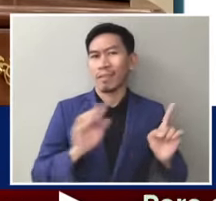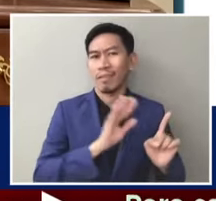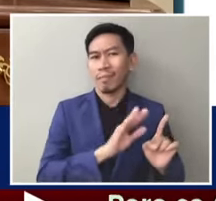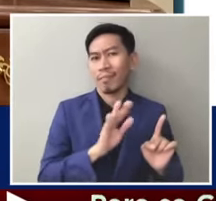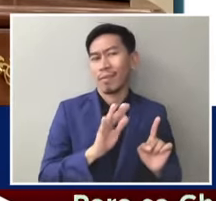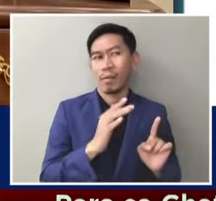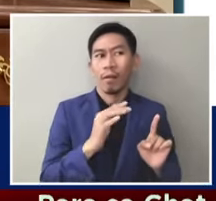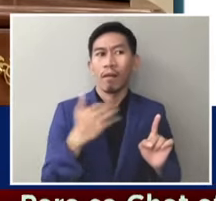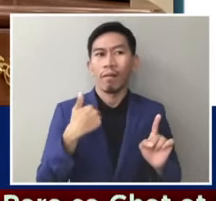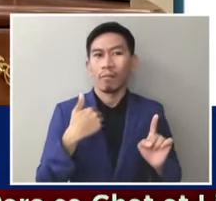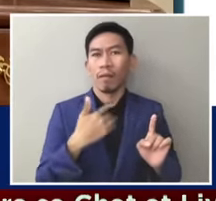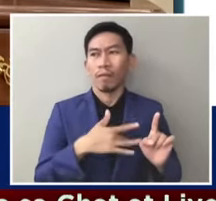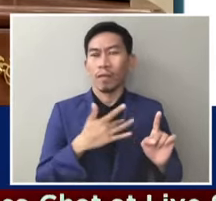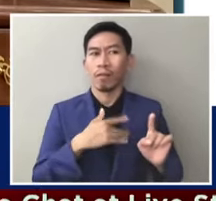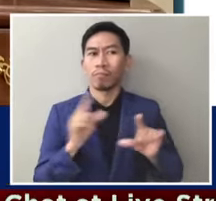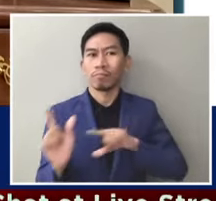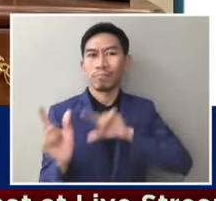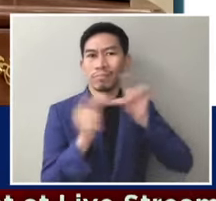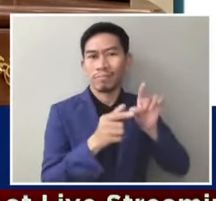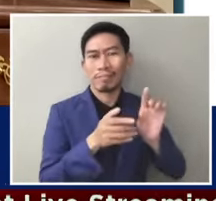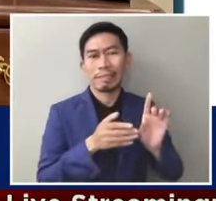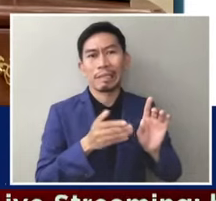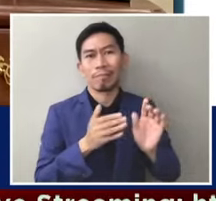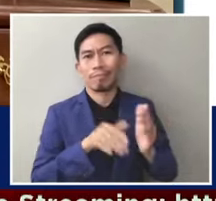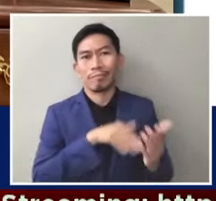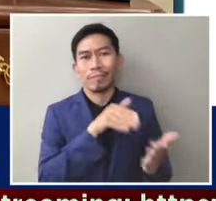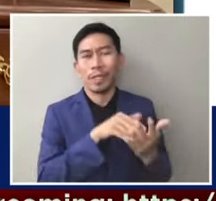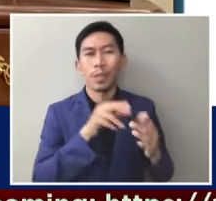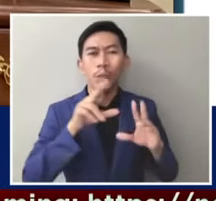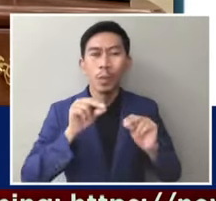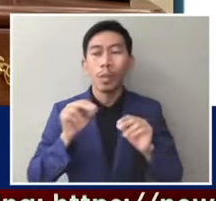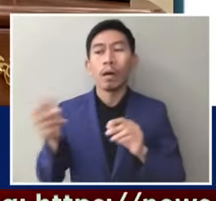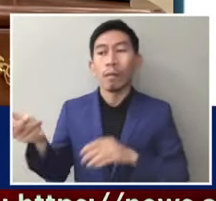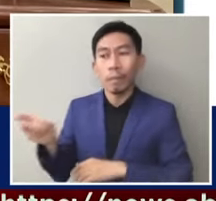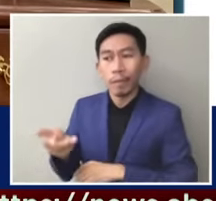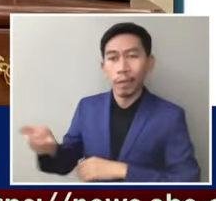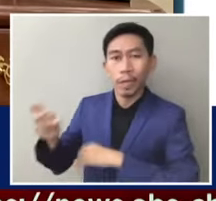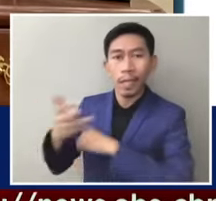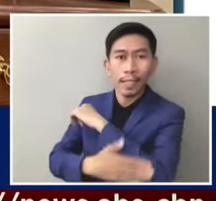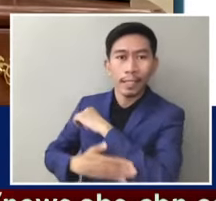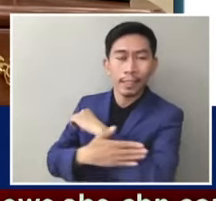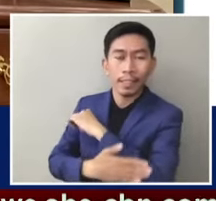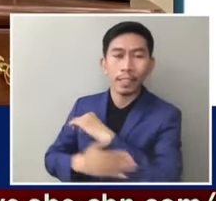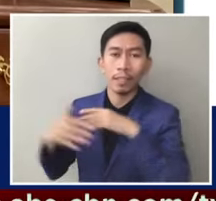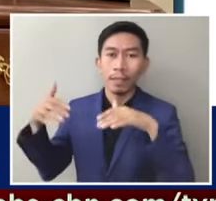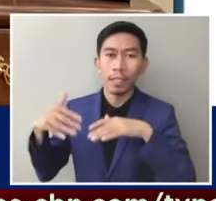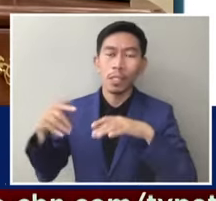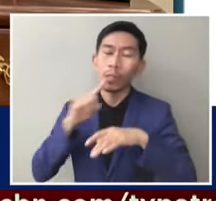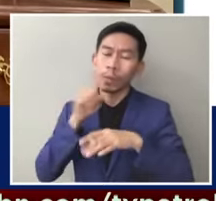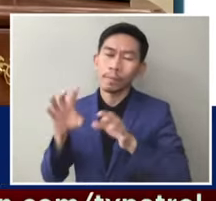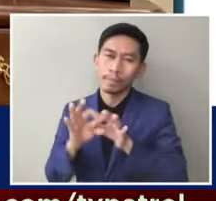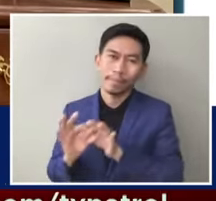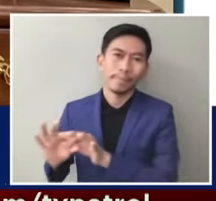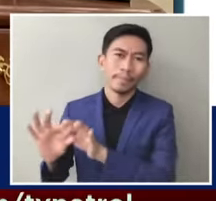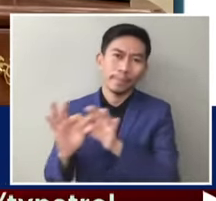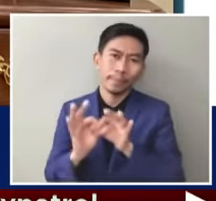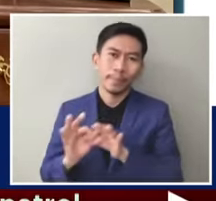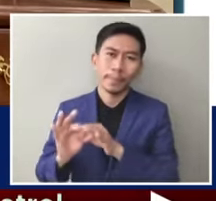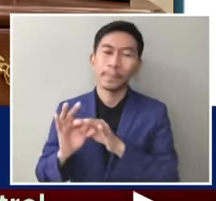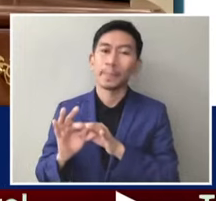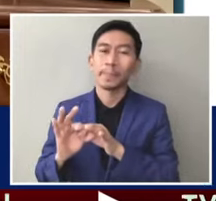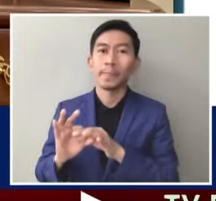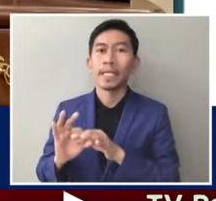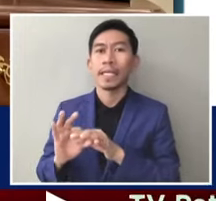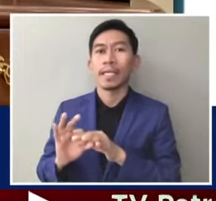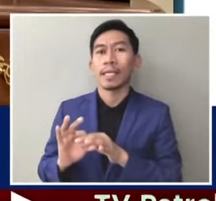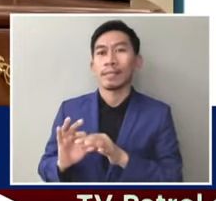them. We are really, the trilateral meeting is mainly a cooperation of three